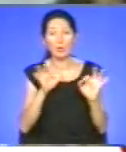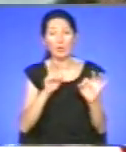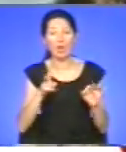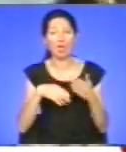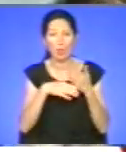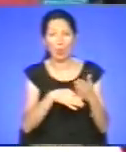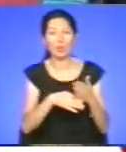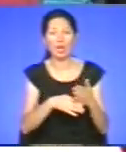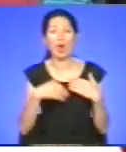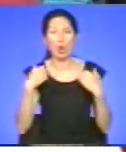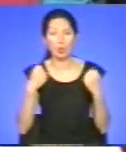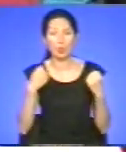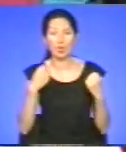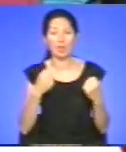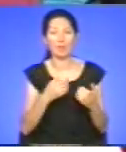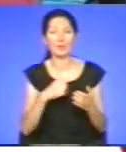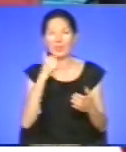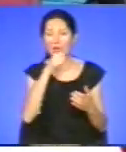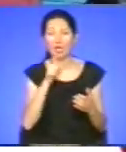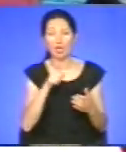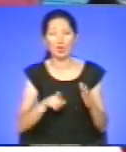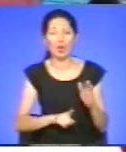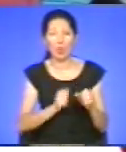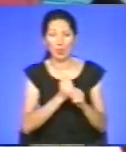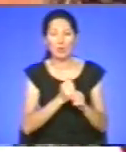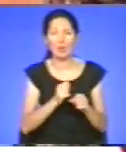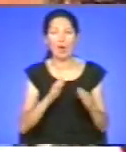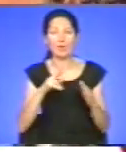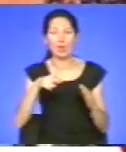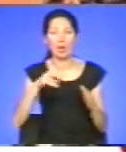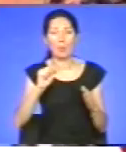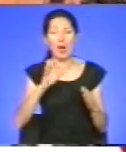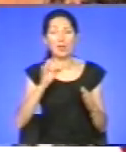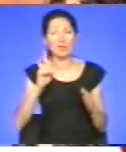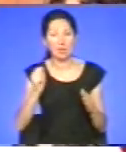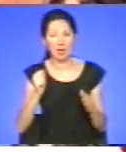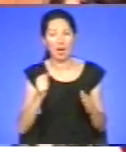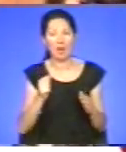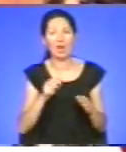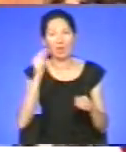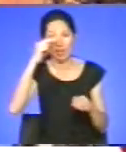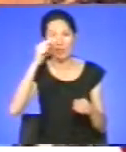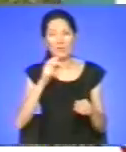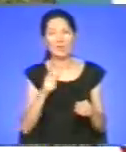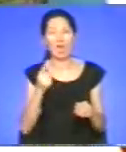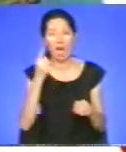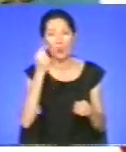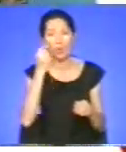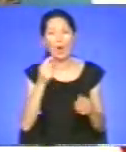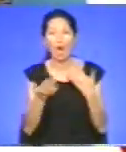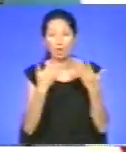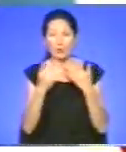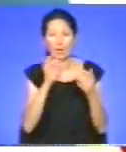почав доглядати за пасікою, опираючись на досвід та інтуїцію, навчився з бджолами розмовляти. Каже, вони самі все, що